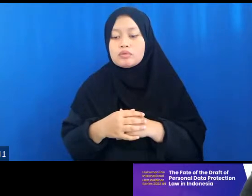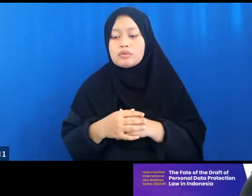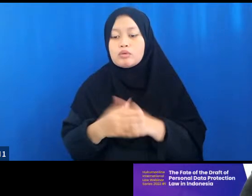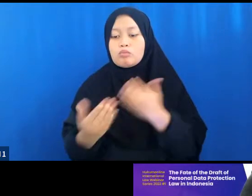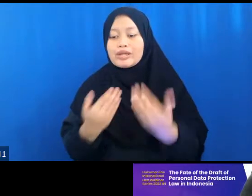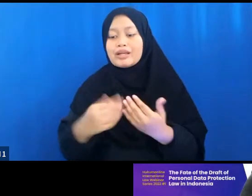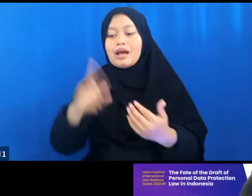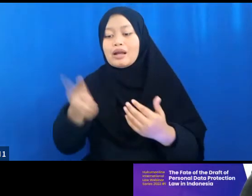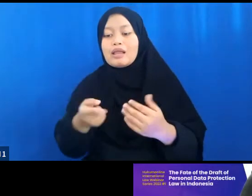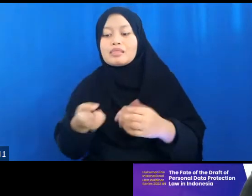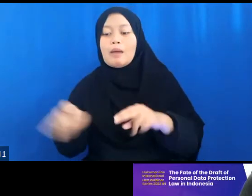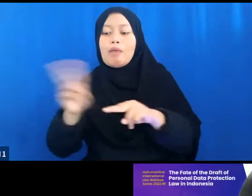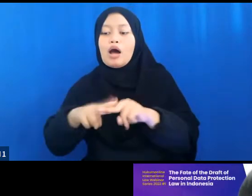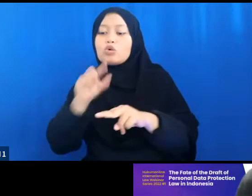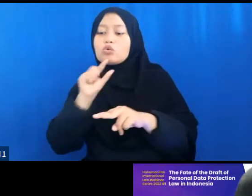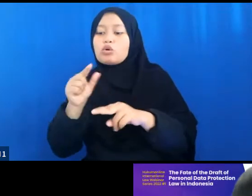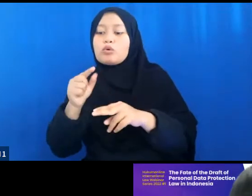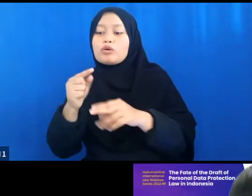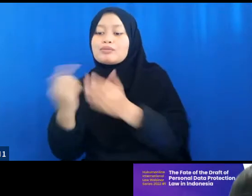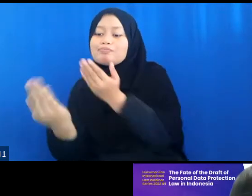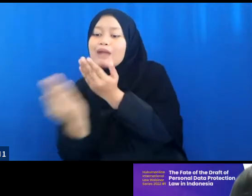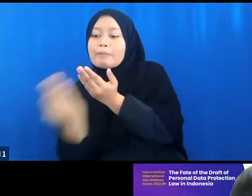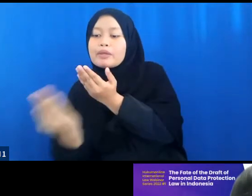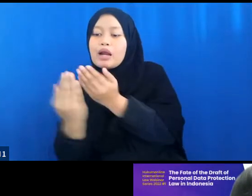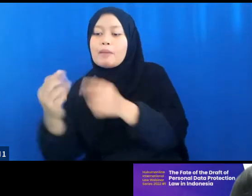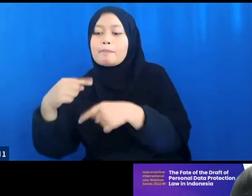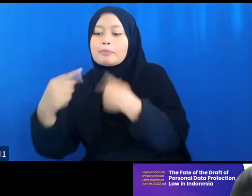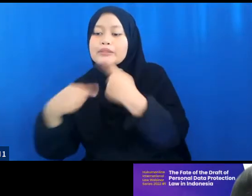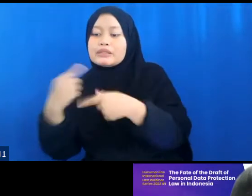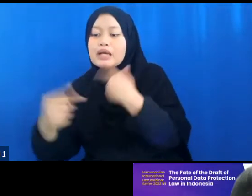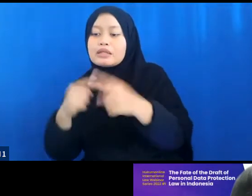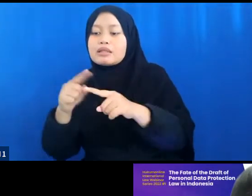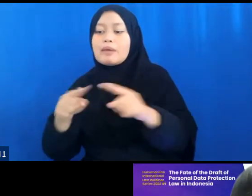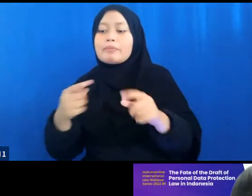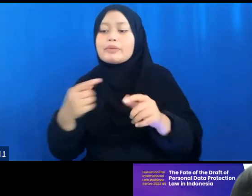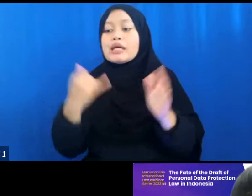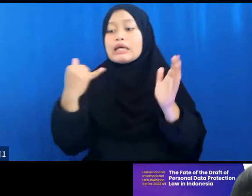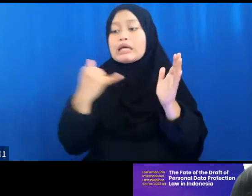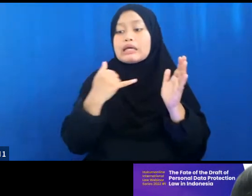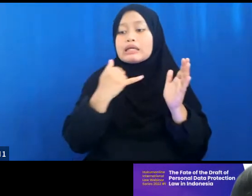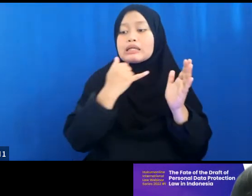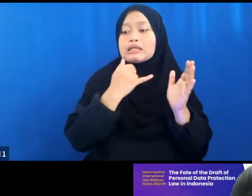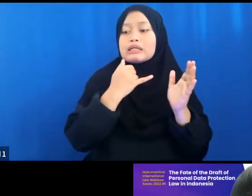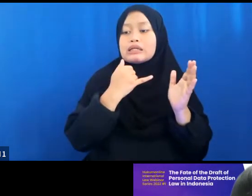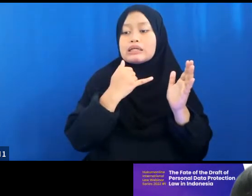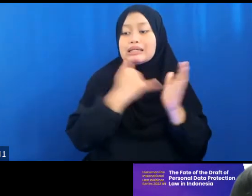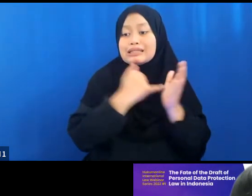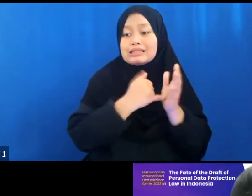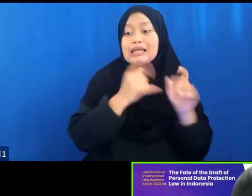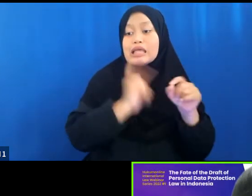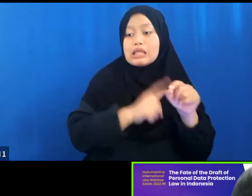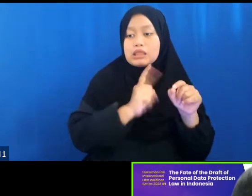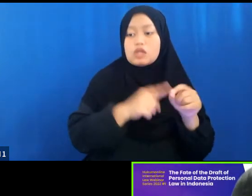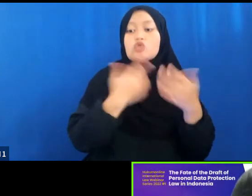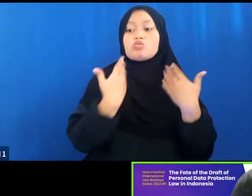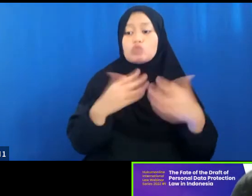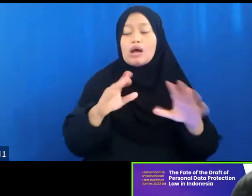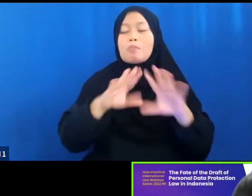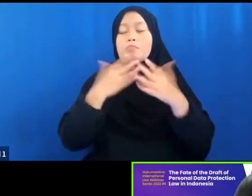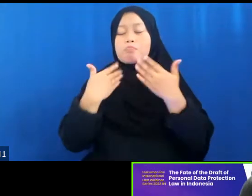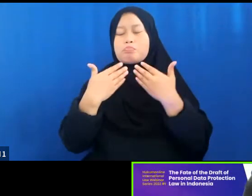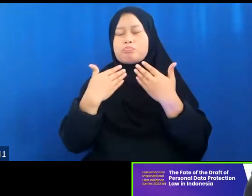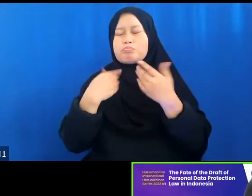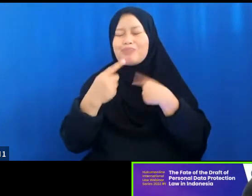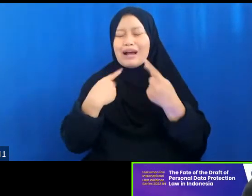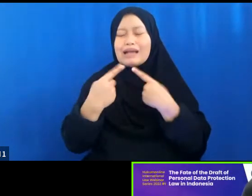tapi secara substansinya sudah tidak terselesaikan semakin sudah dibahas Oke baik